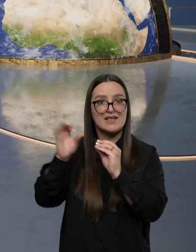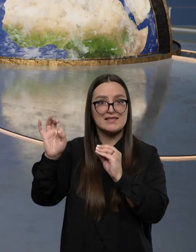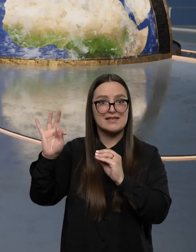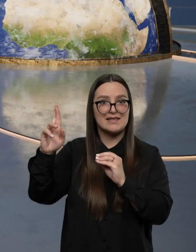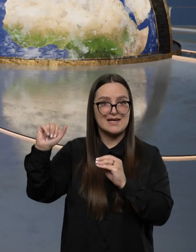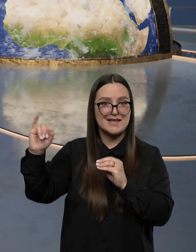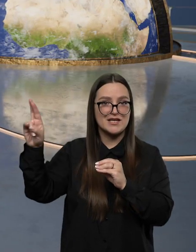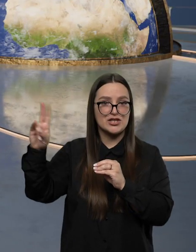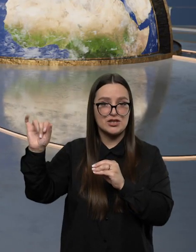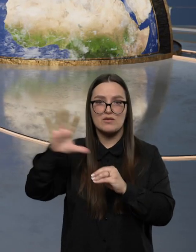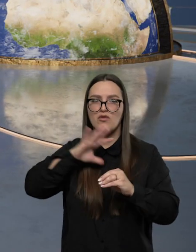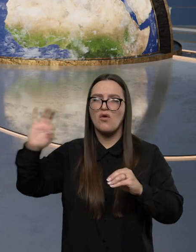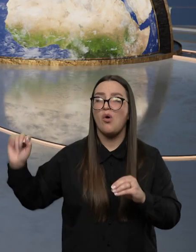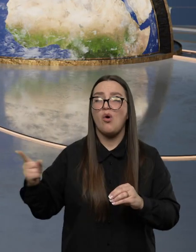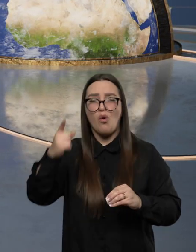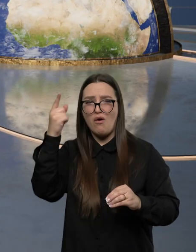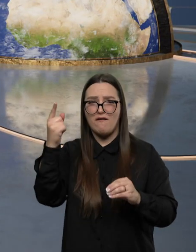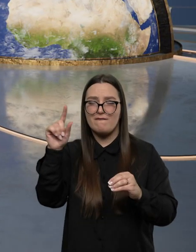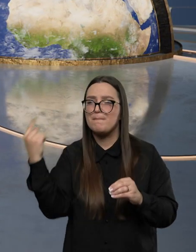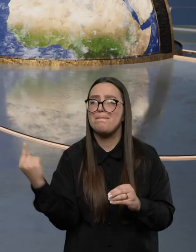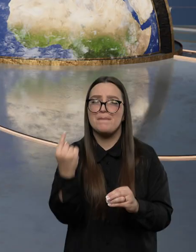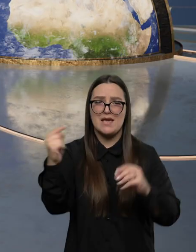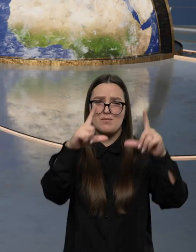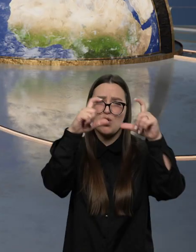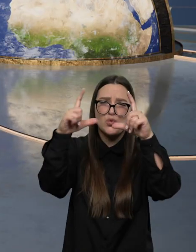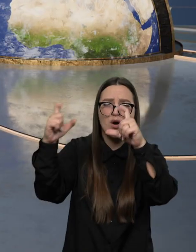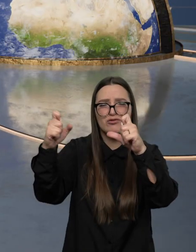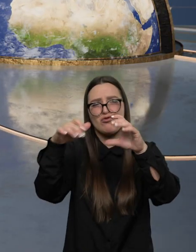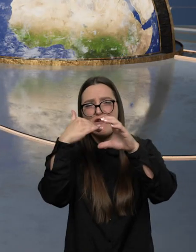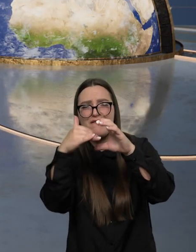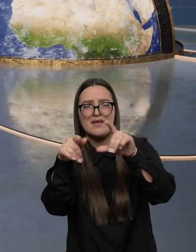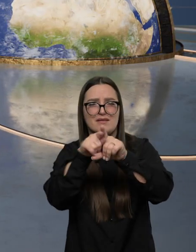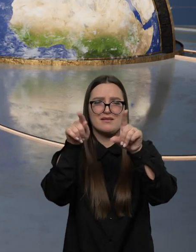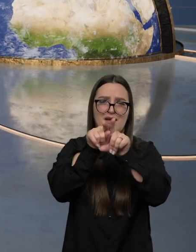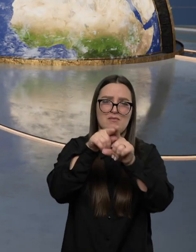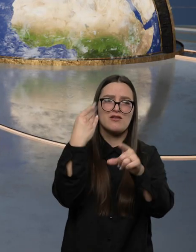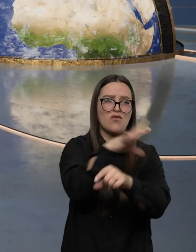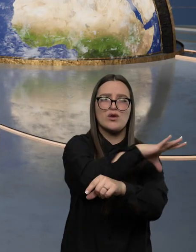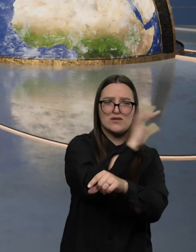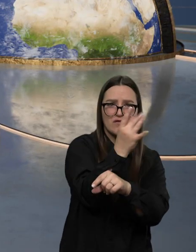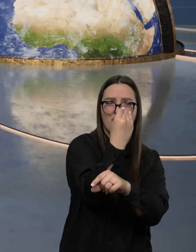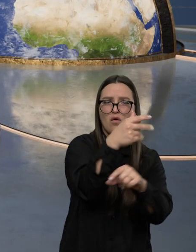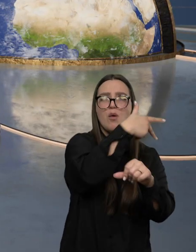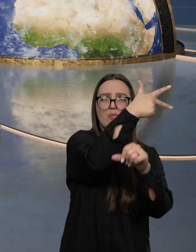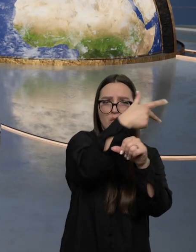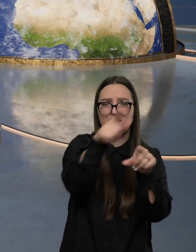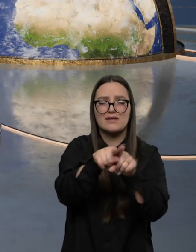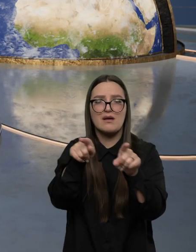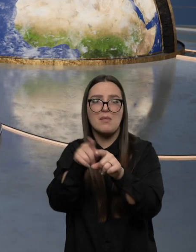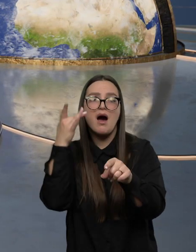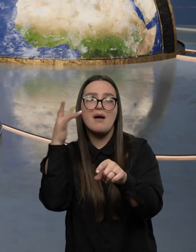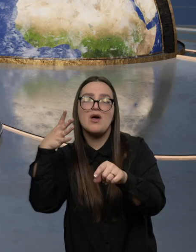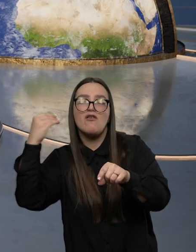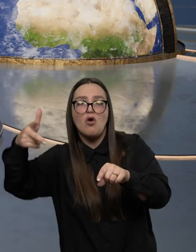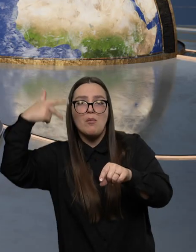kai pasirodė pirmieji neryškus vaizdai tiek sovietų vieno palidovo, tiek ypač